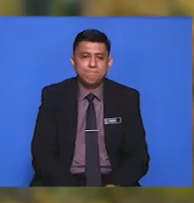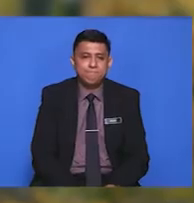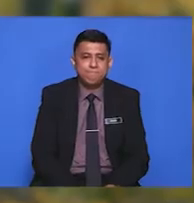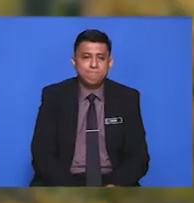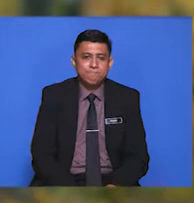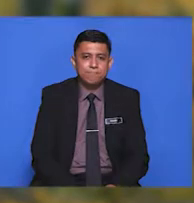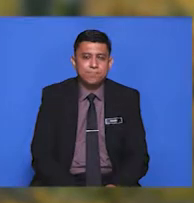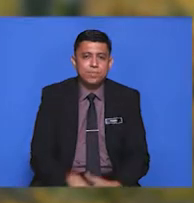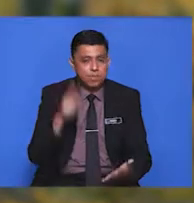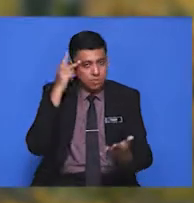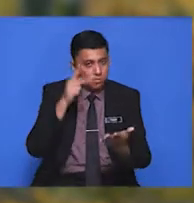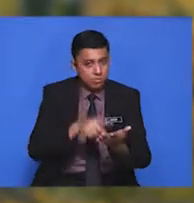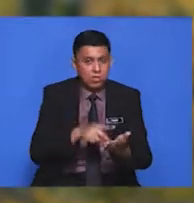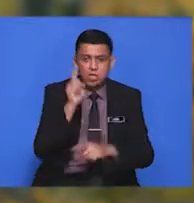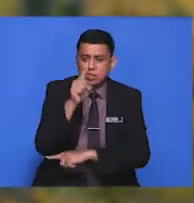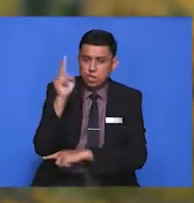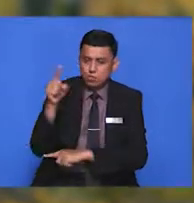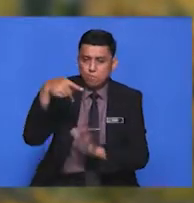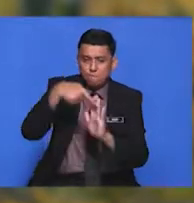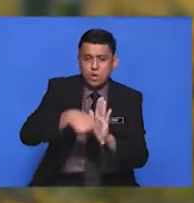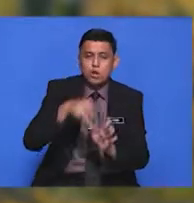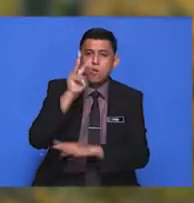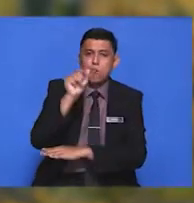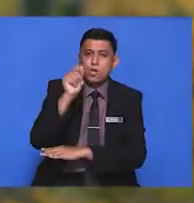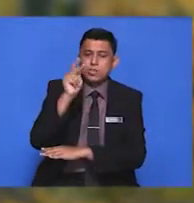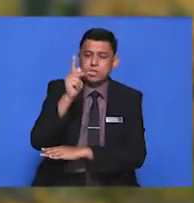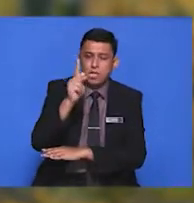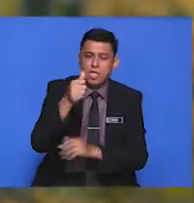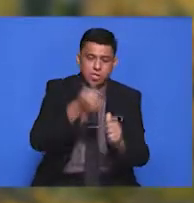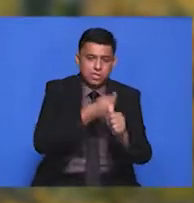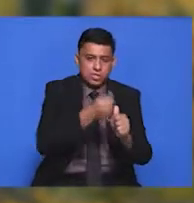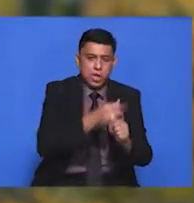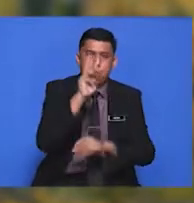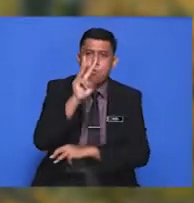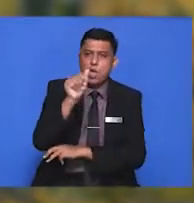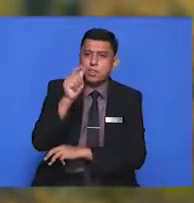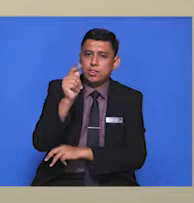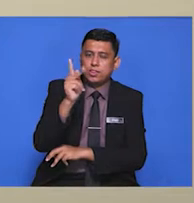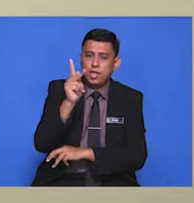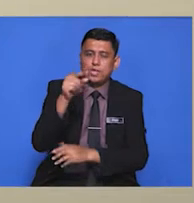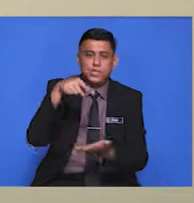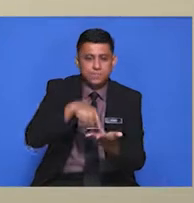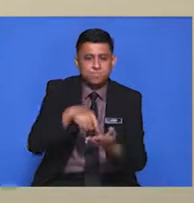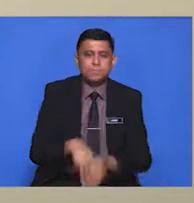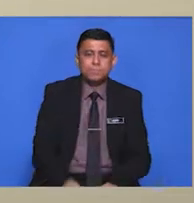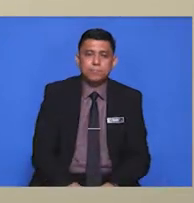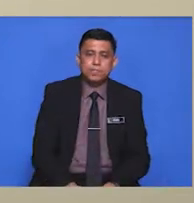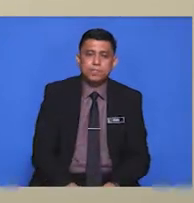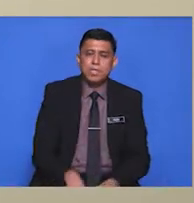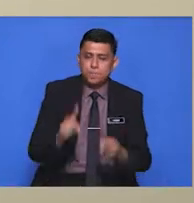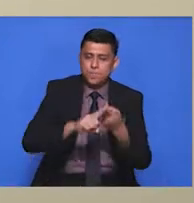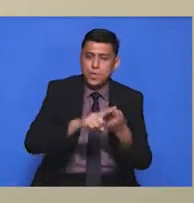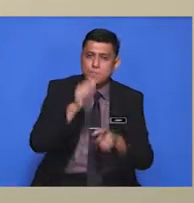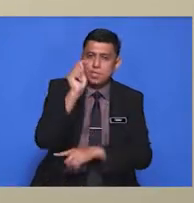Ayuh kita menganalisis satu persatu perwatakan bagi setiap watak ini. Watak pertama